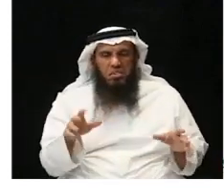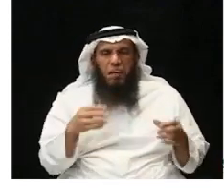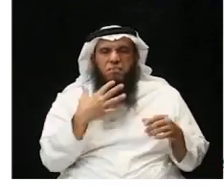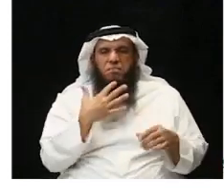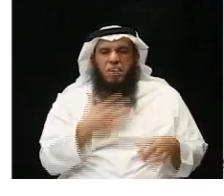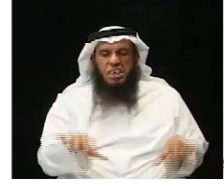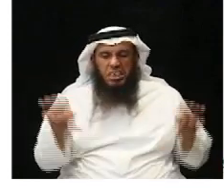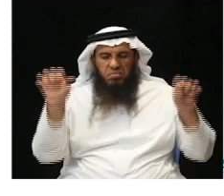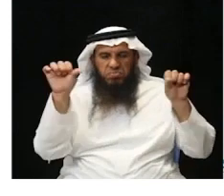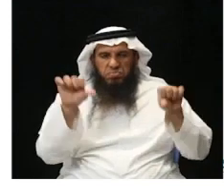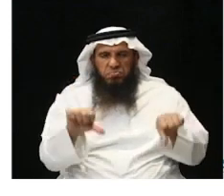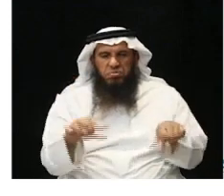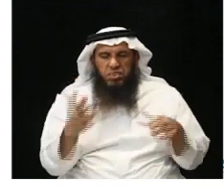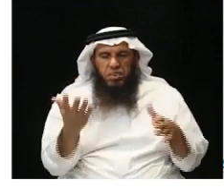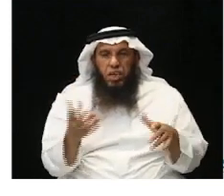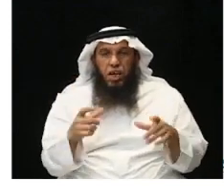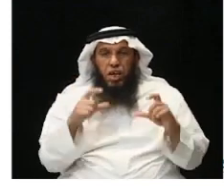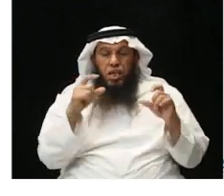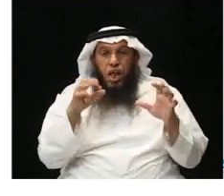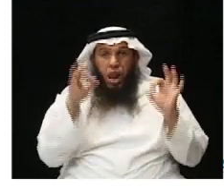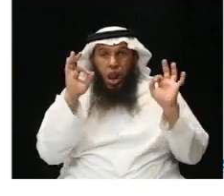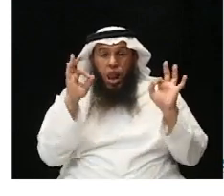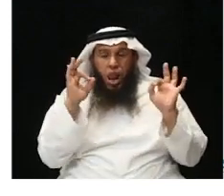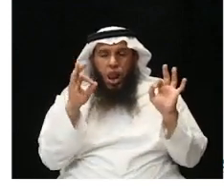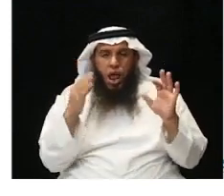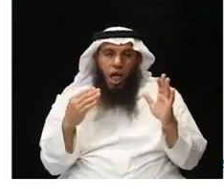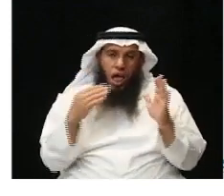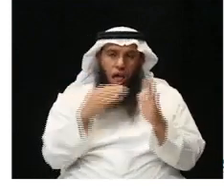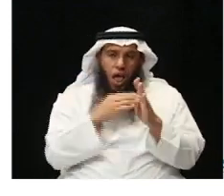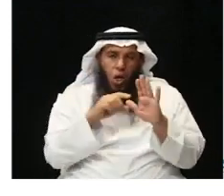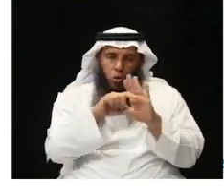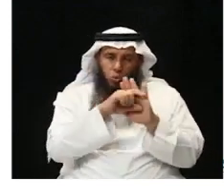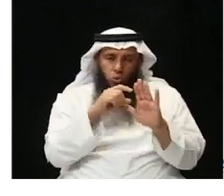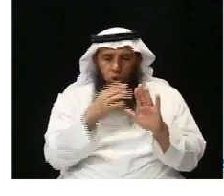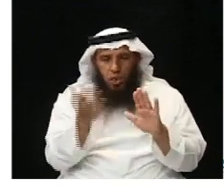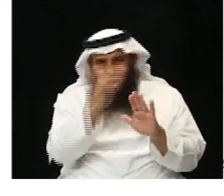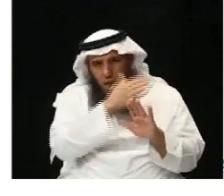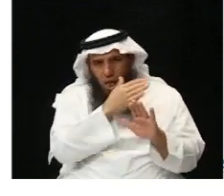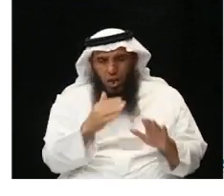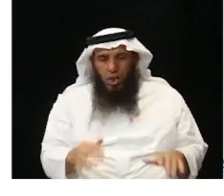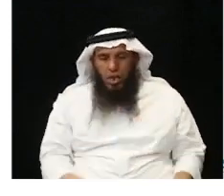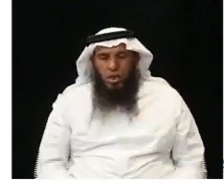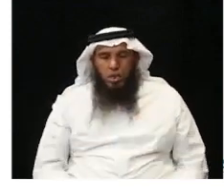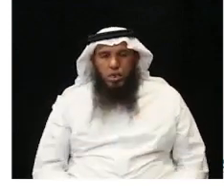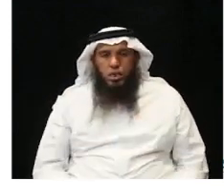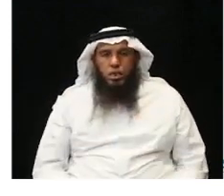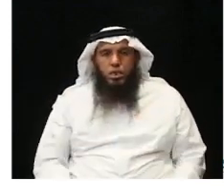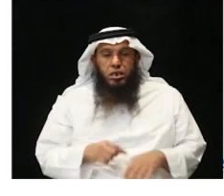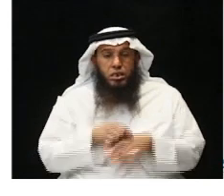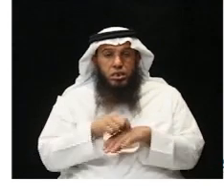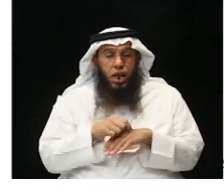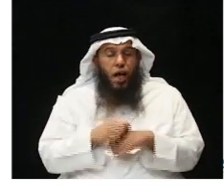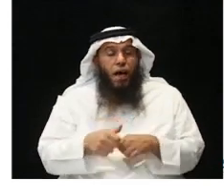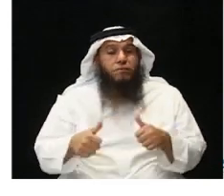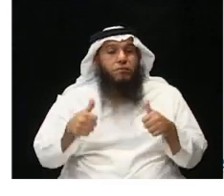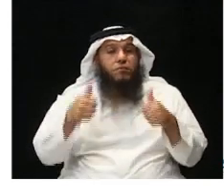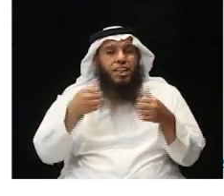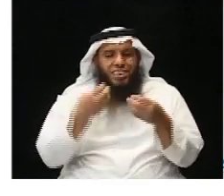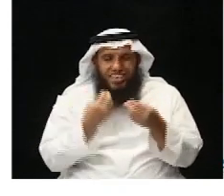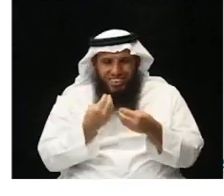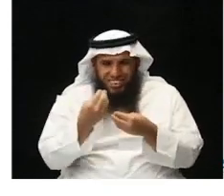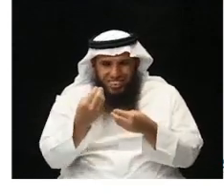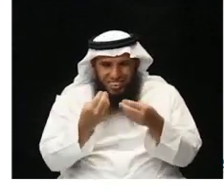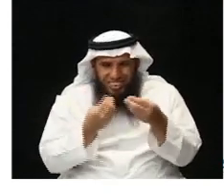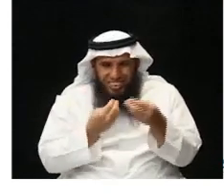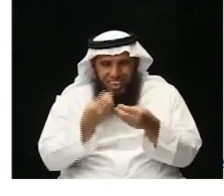للفشل. لذا نص الله سبحانه وتعالى ستأتينا في آخر السورة على إنسان يستخدم أفضل